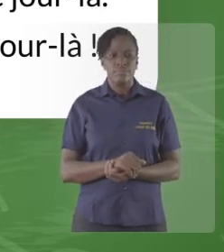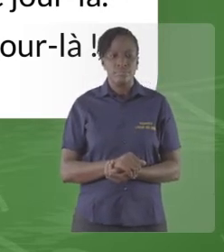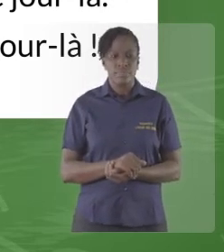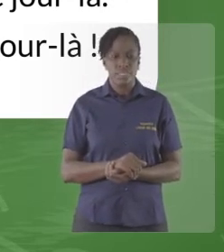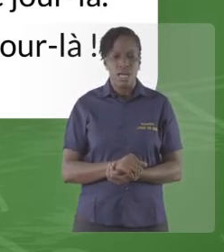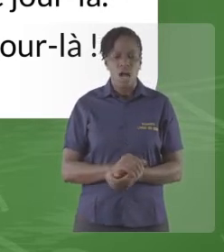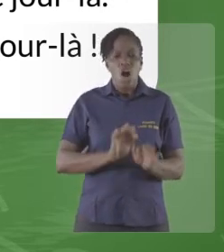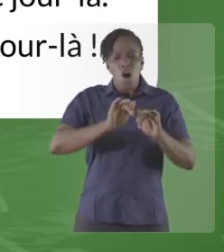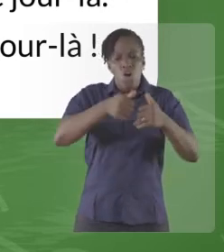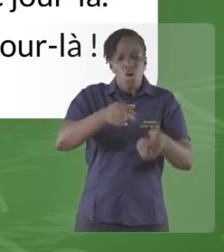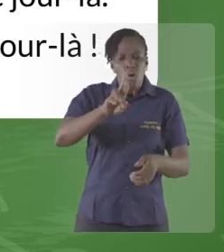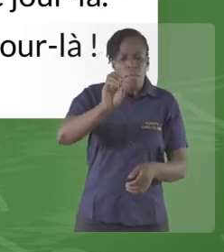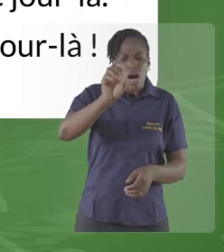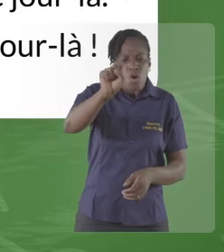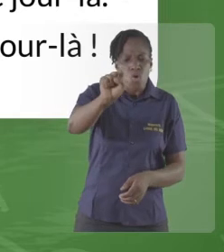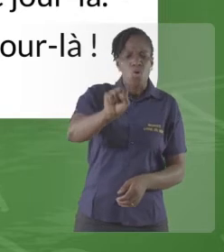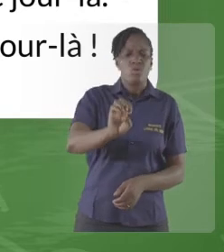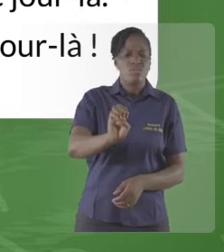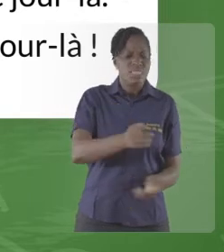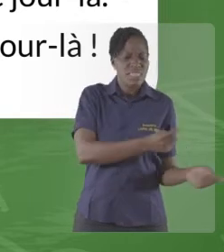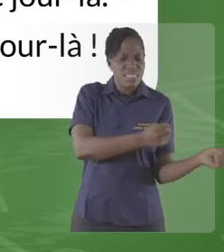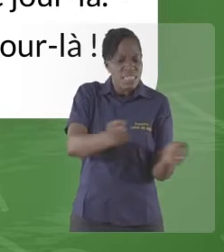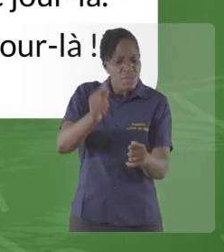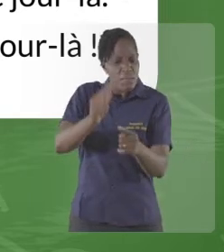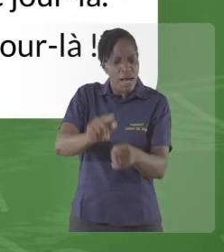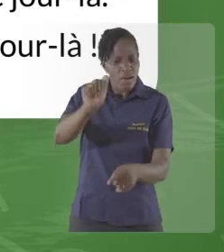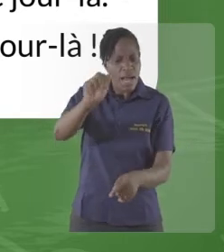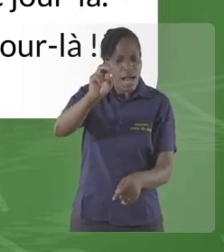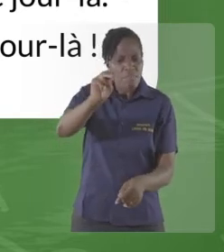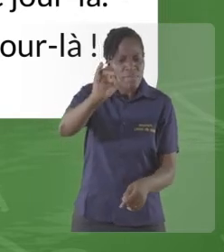Comment Rose rapporte-t-elle les paroles d'Amina?